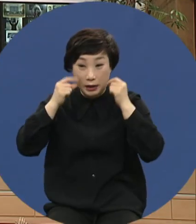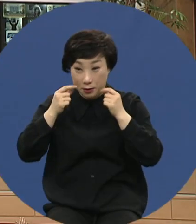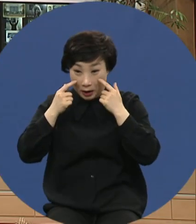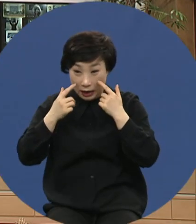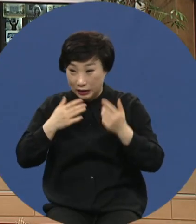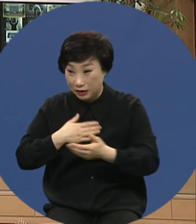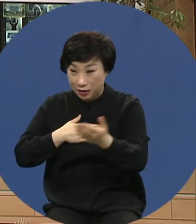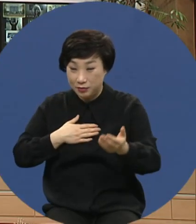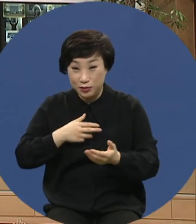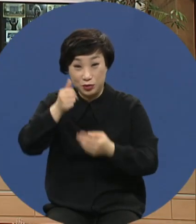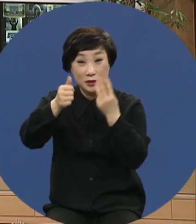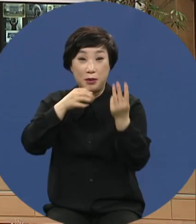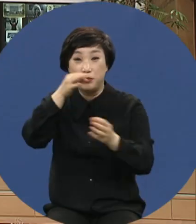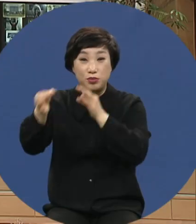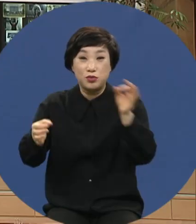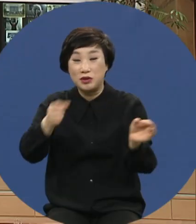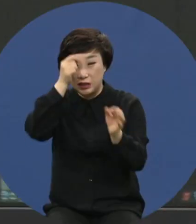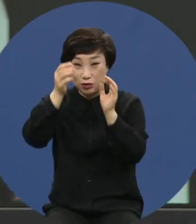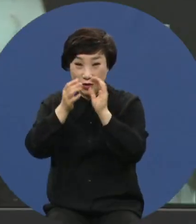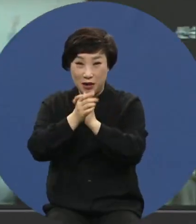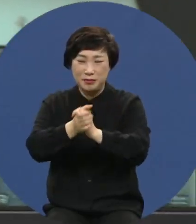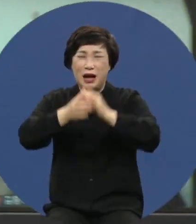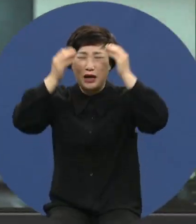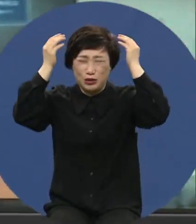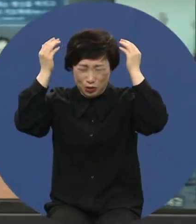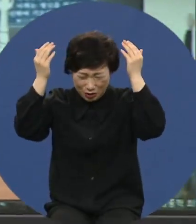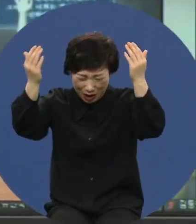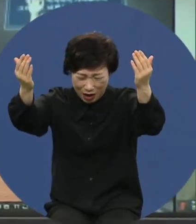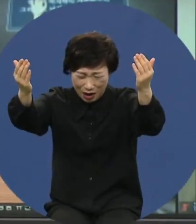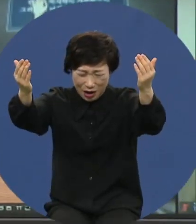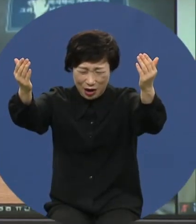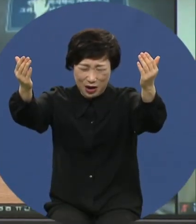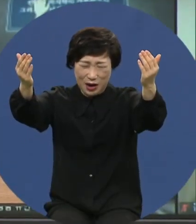꼭 쓰고 주여 삼창하고 기도하겠습니다. 주여